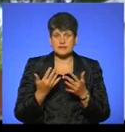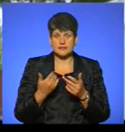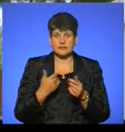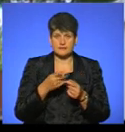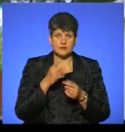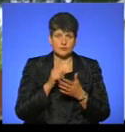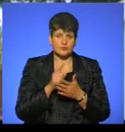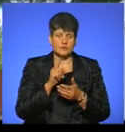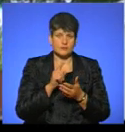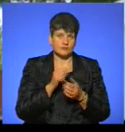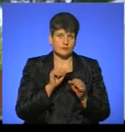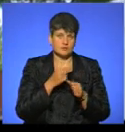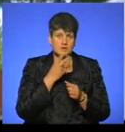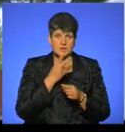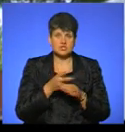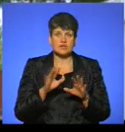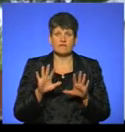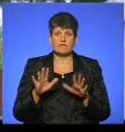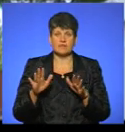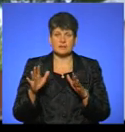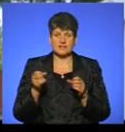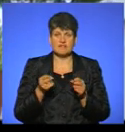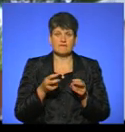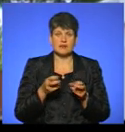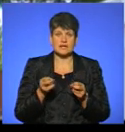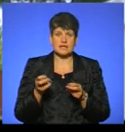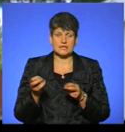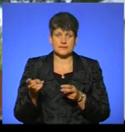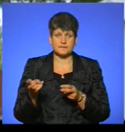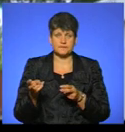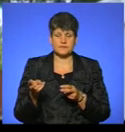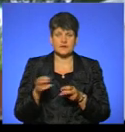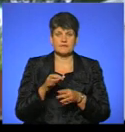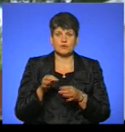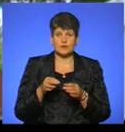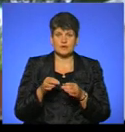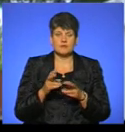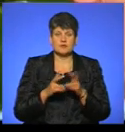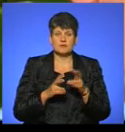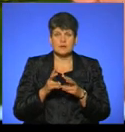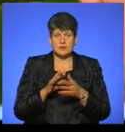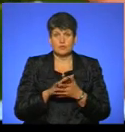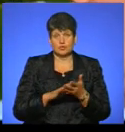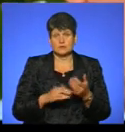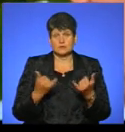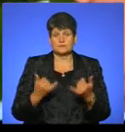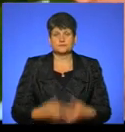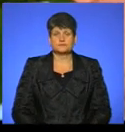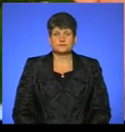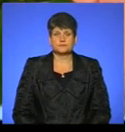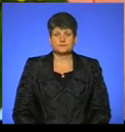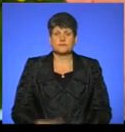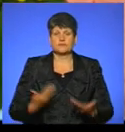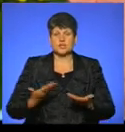бачити випадки викидів відходів виробництва, і продовжується і по даний час. Житель